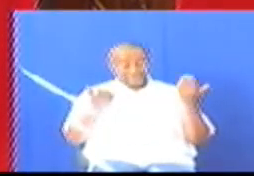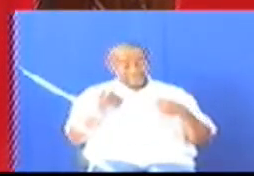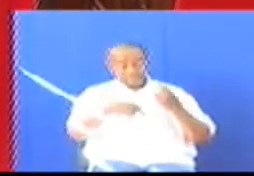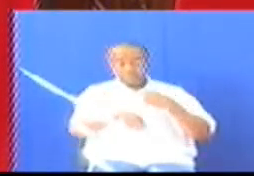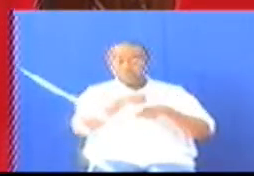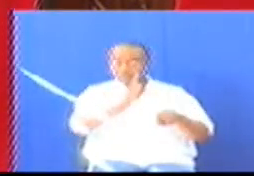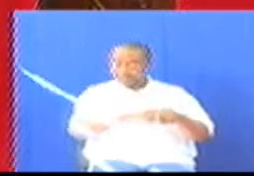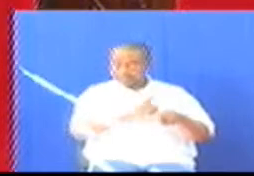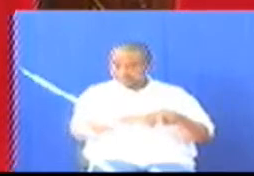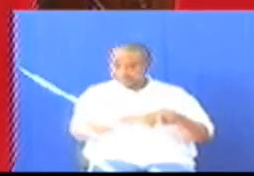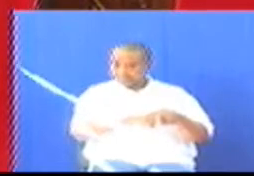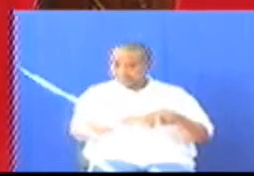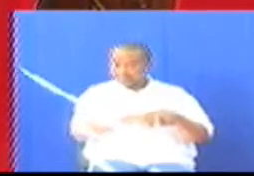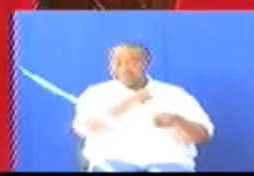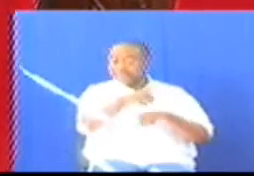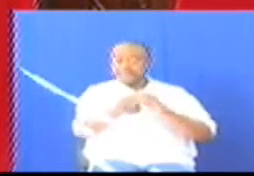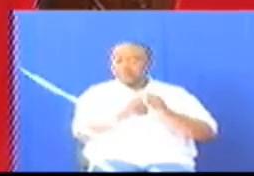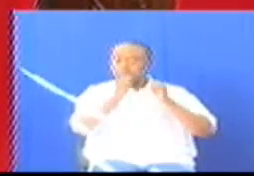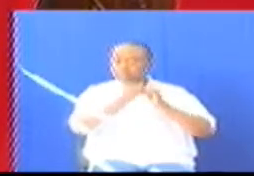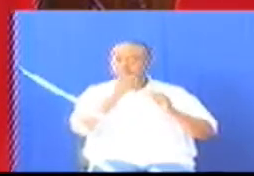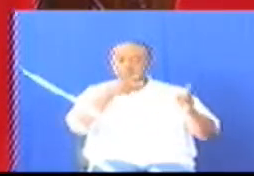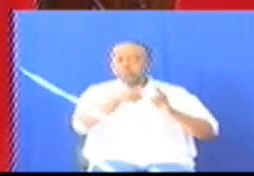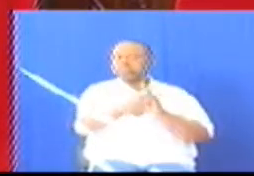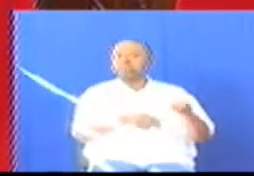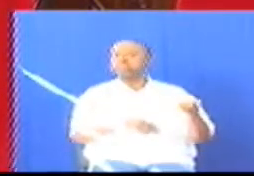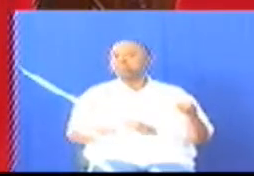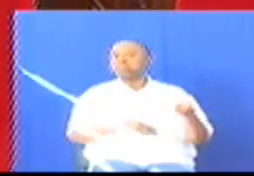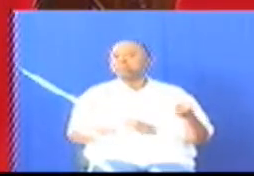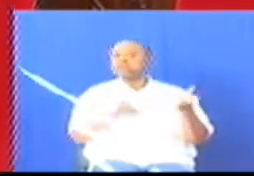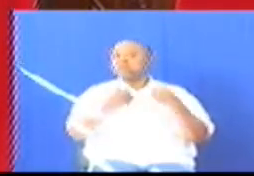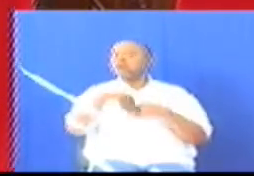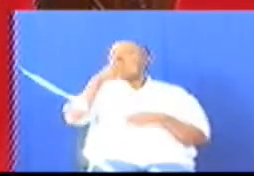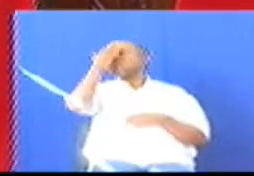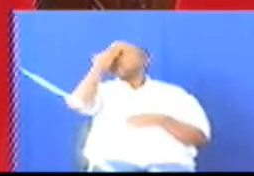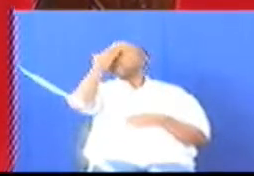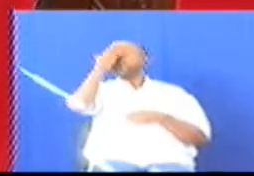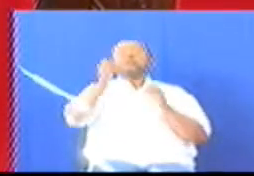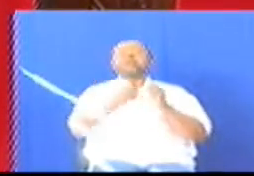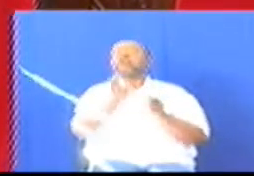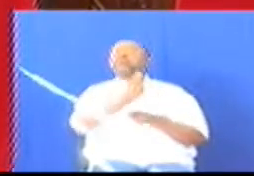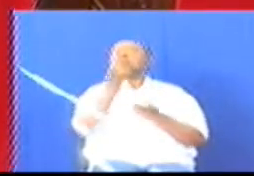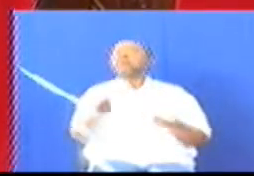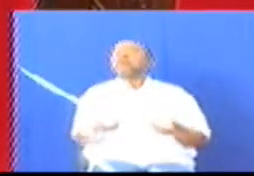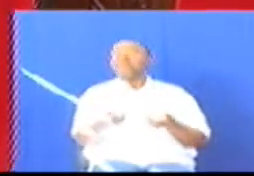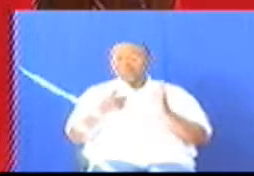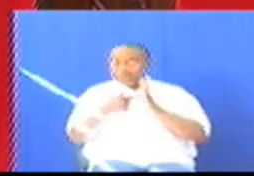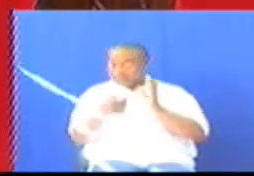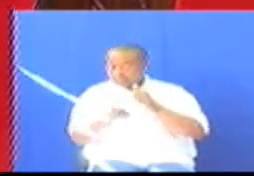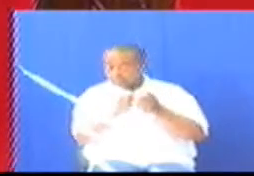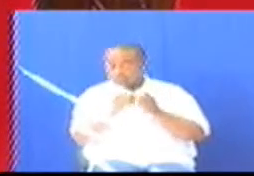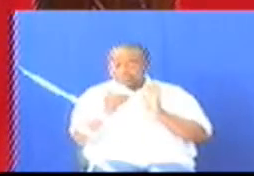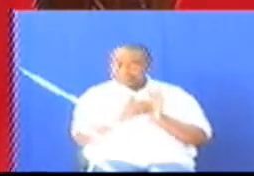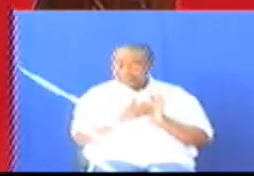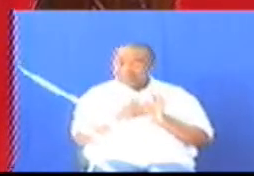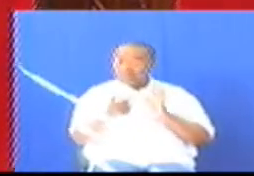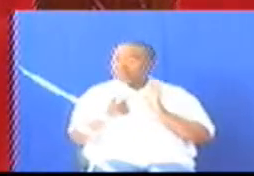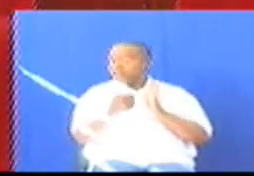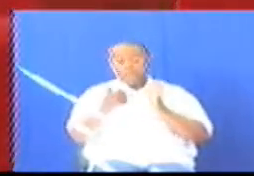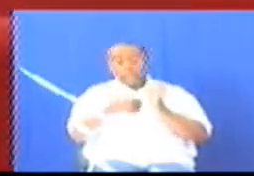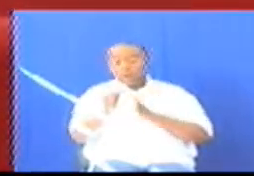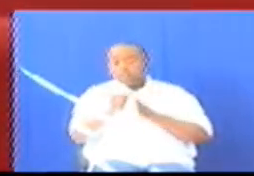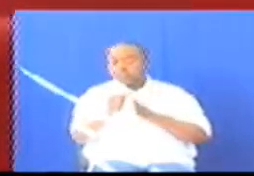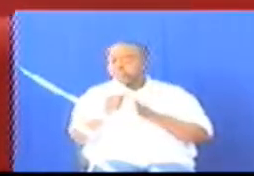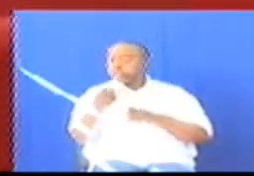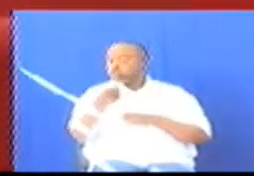watu hawa tazo hili liondoke, ili ijulikane kama wana matatizo ya kisheria, kama ni kulipa kodi walikuwa hawalipi, walipe